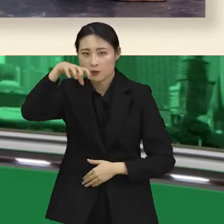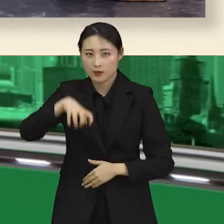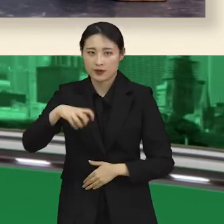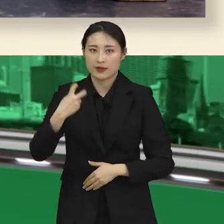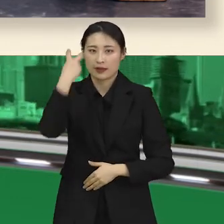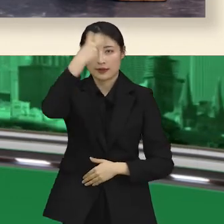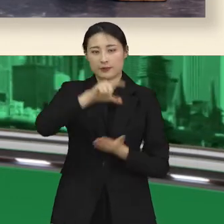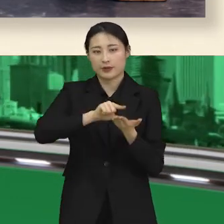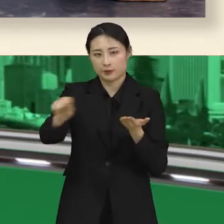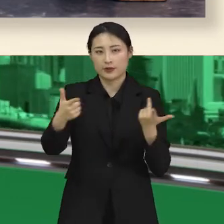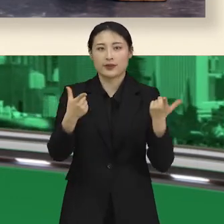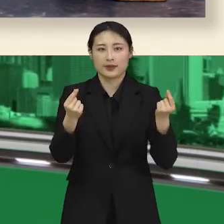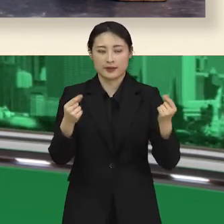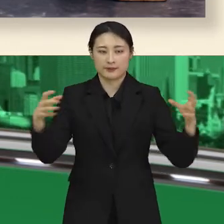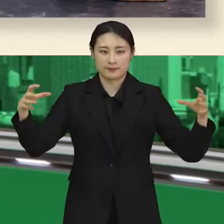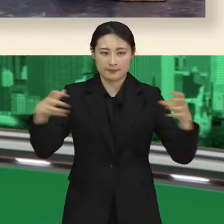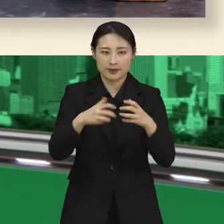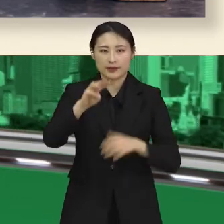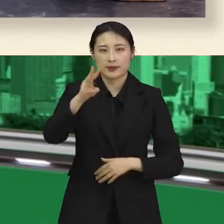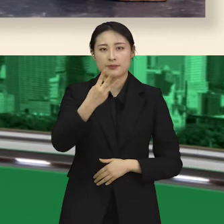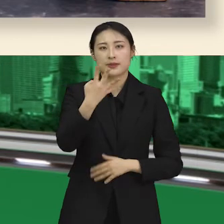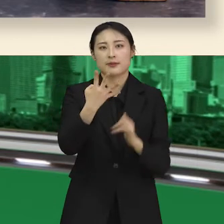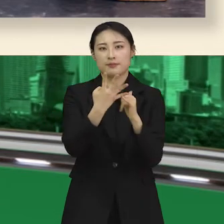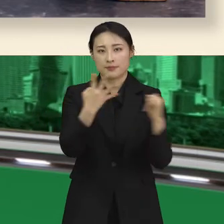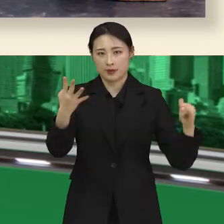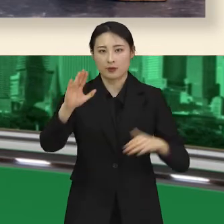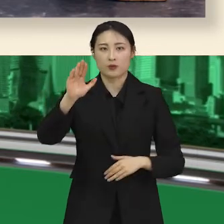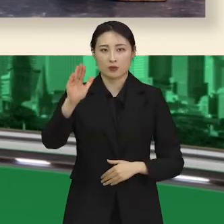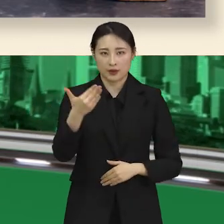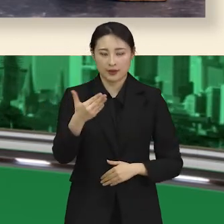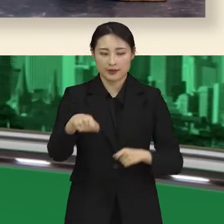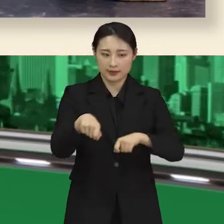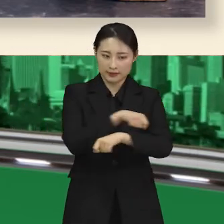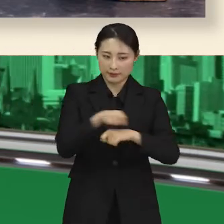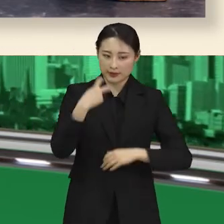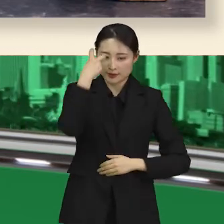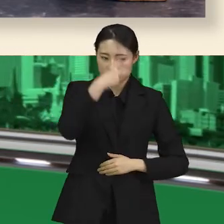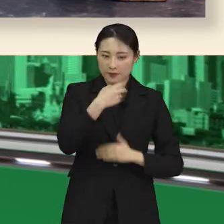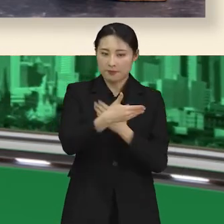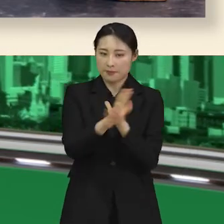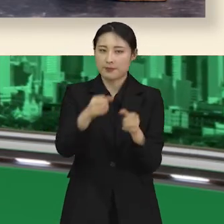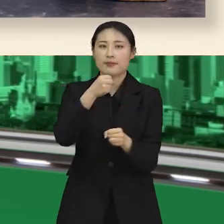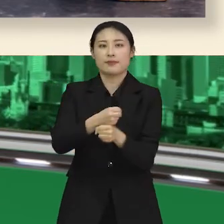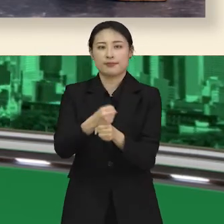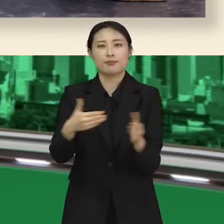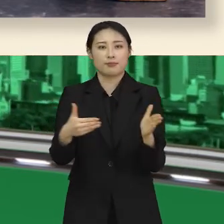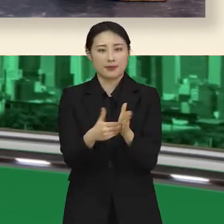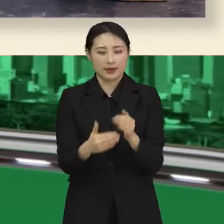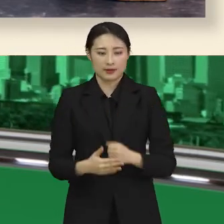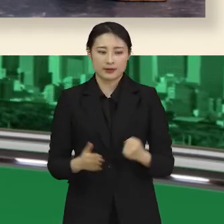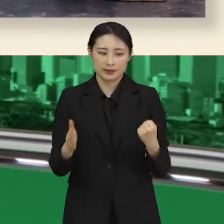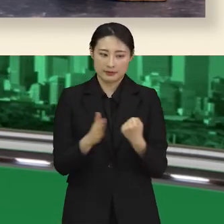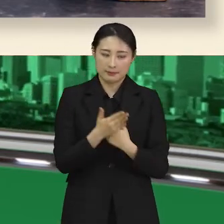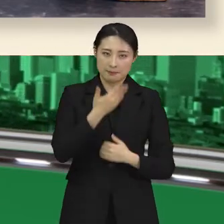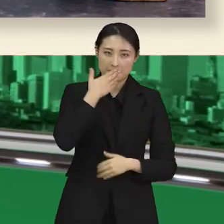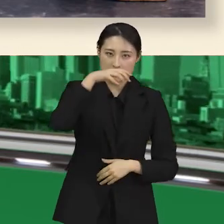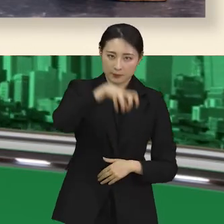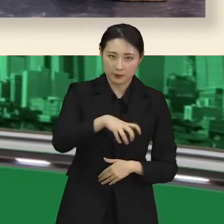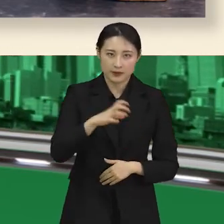등 총 304명으로 구성된 특별 점검반을 꾸리고 음식점 및 카페 등